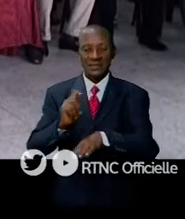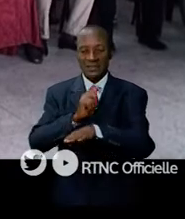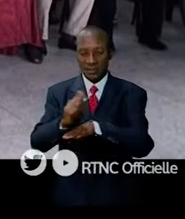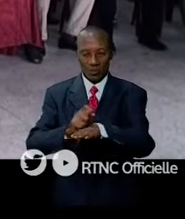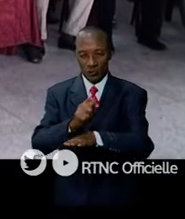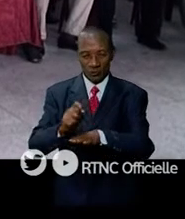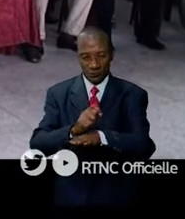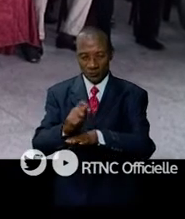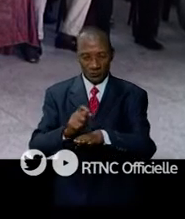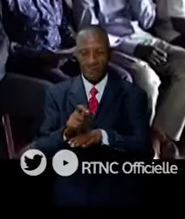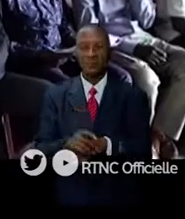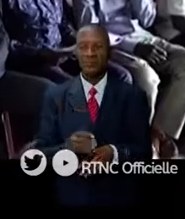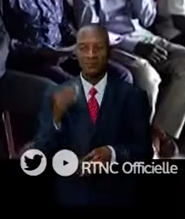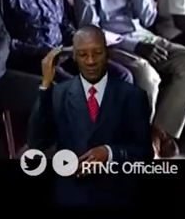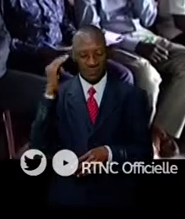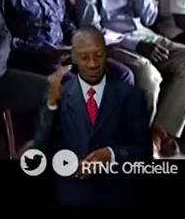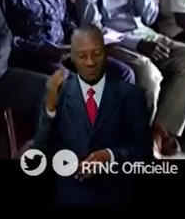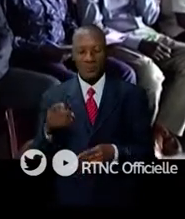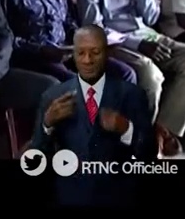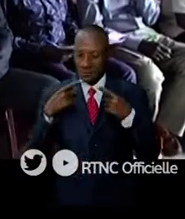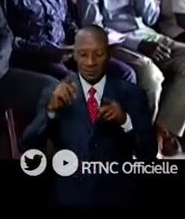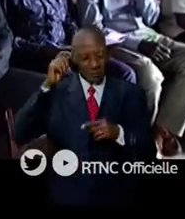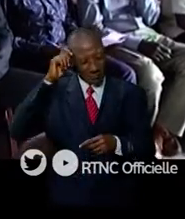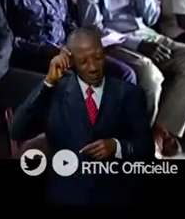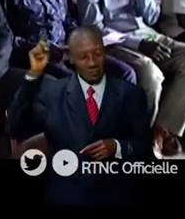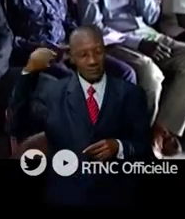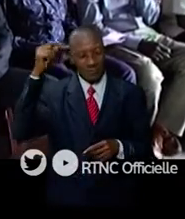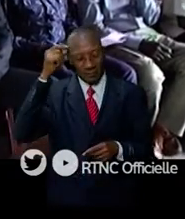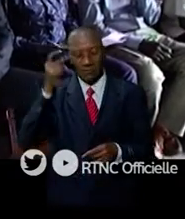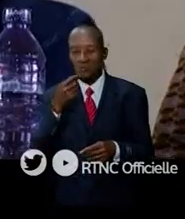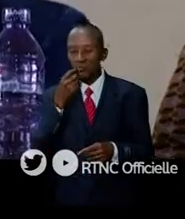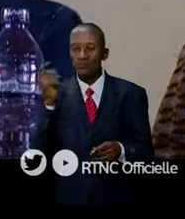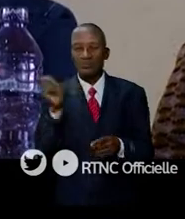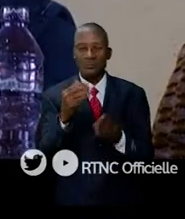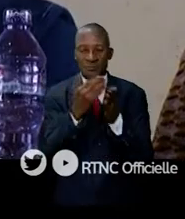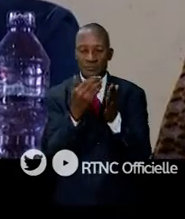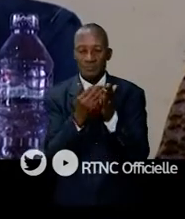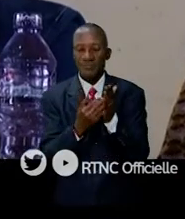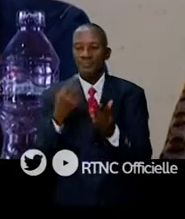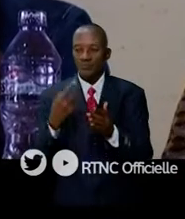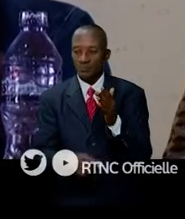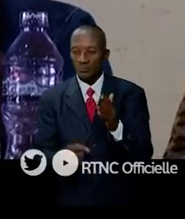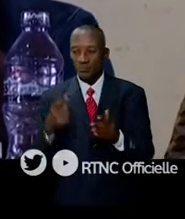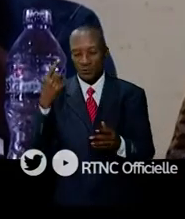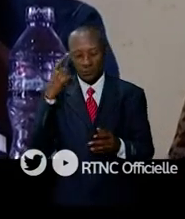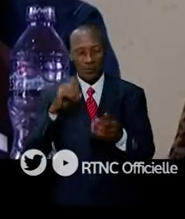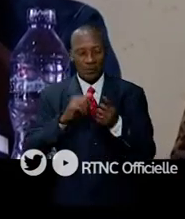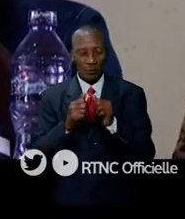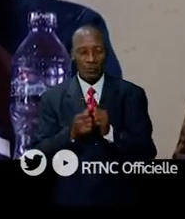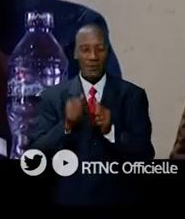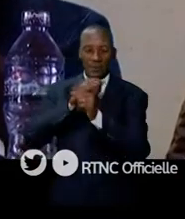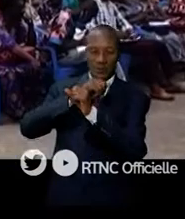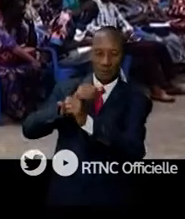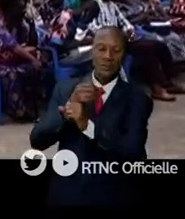de l'éducation a rappelé les instructions du gouvernement central en rapport avec l'observance stricte de gestes barrières